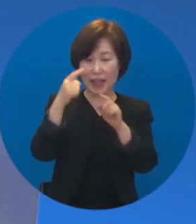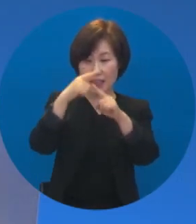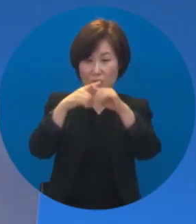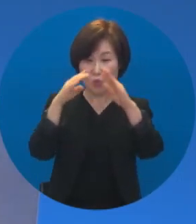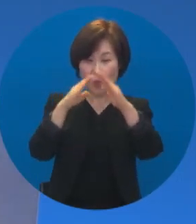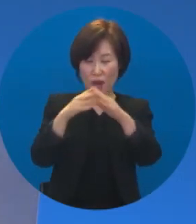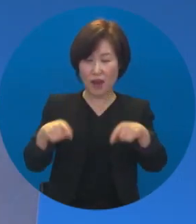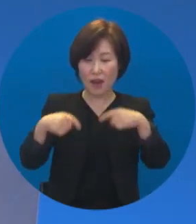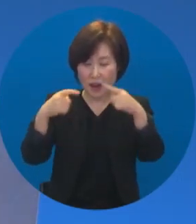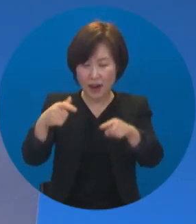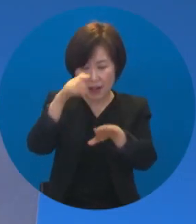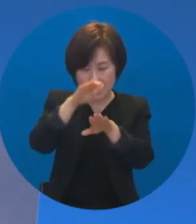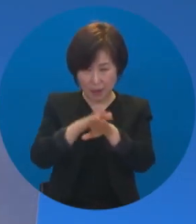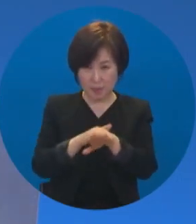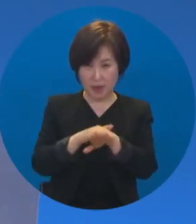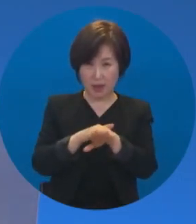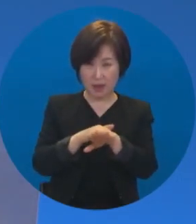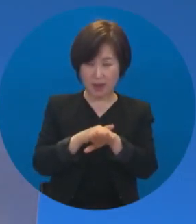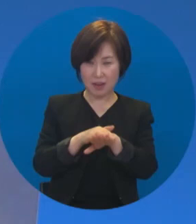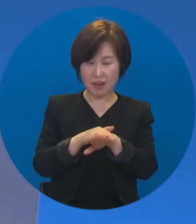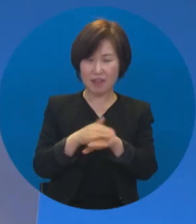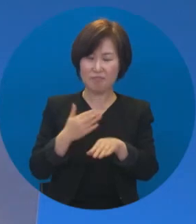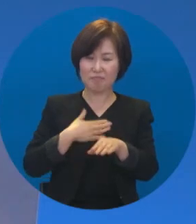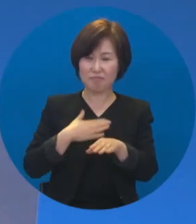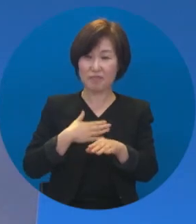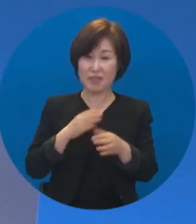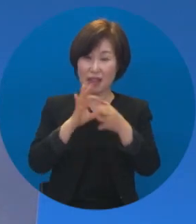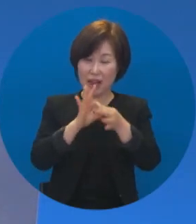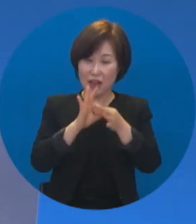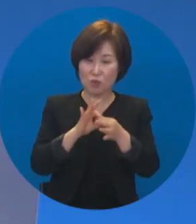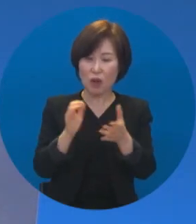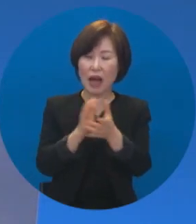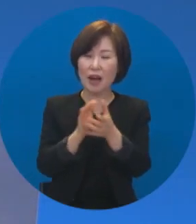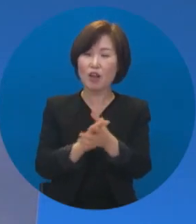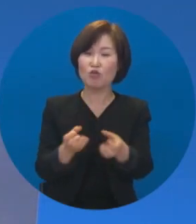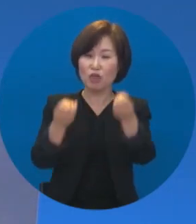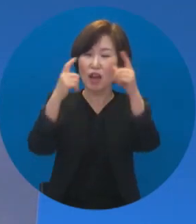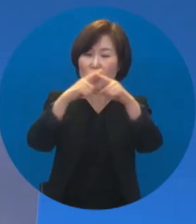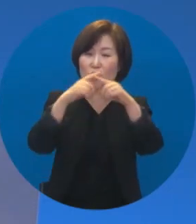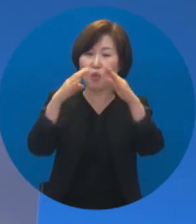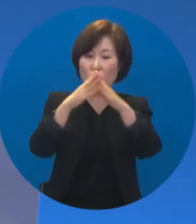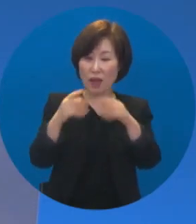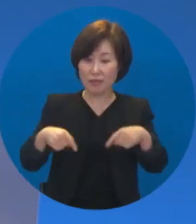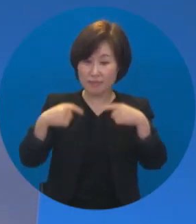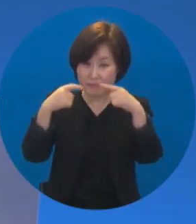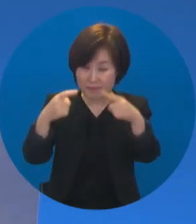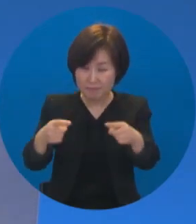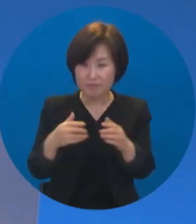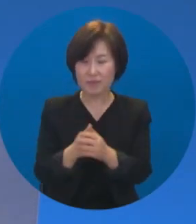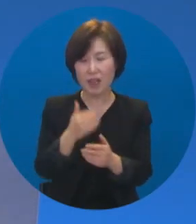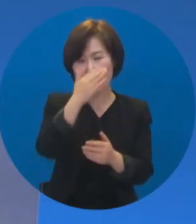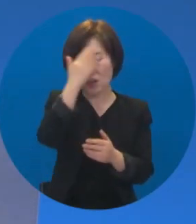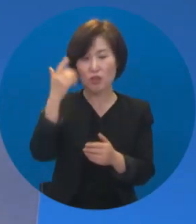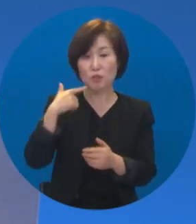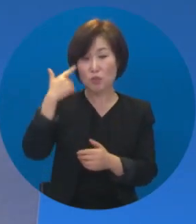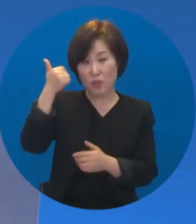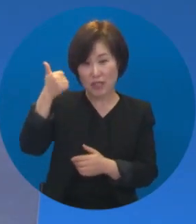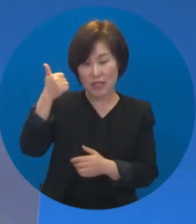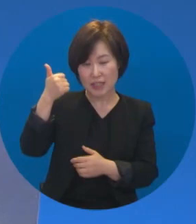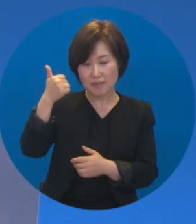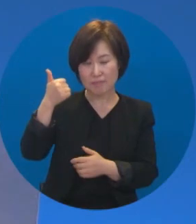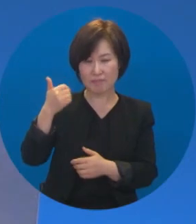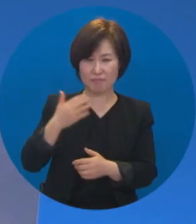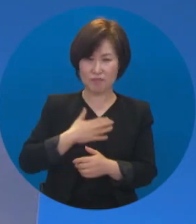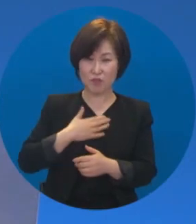드렸어요. 제가 섬기는 할렐루야 교회 청년 예배를 같이 드리고 청년부 목사님께서 저희 남편과 저에게 기도의